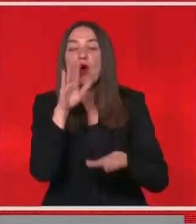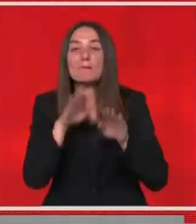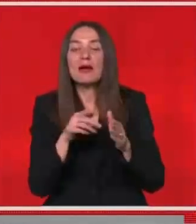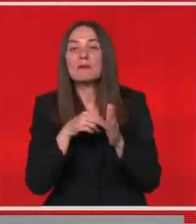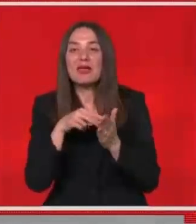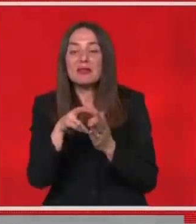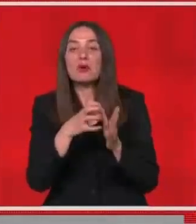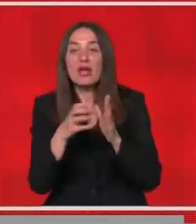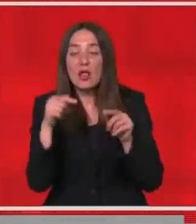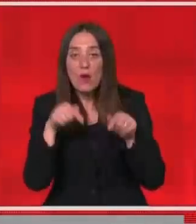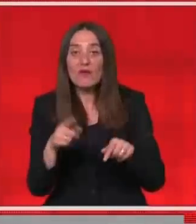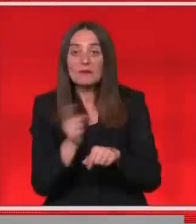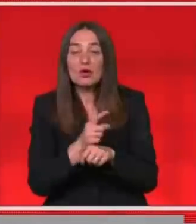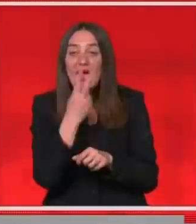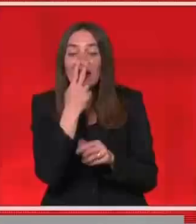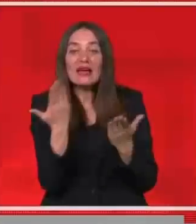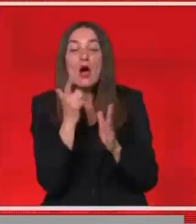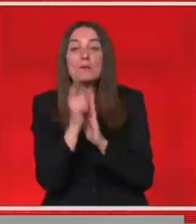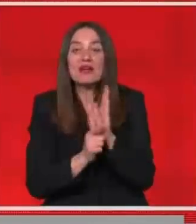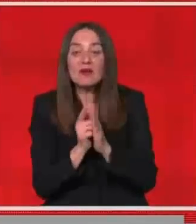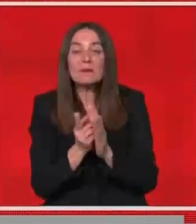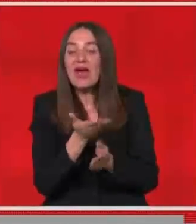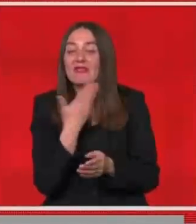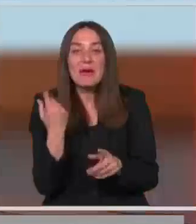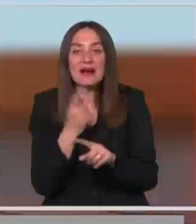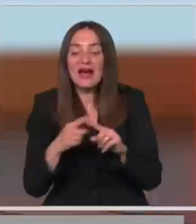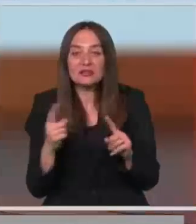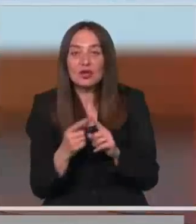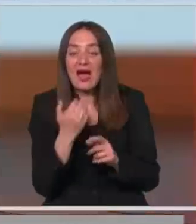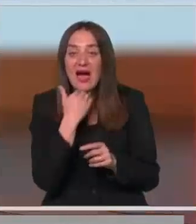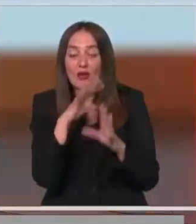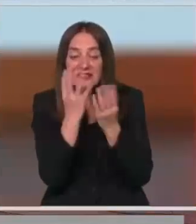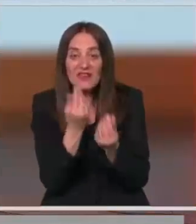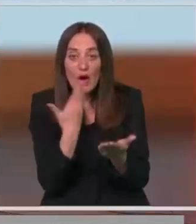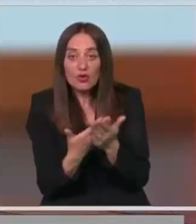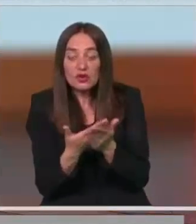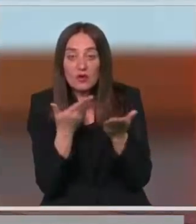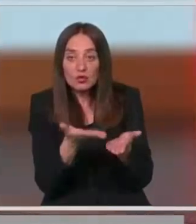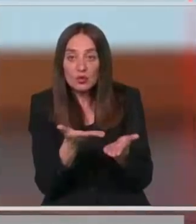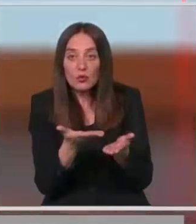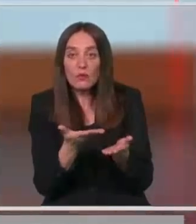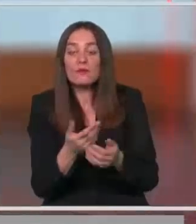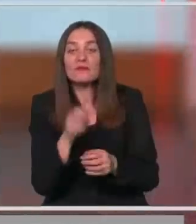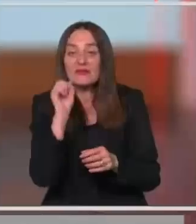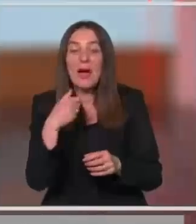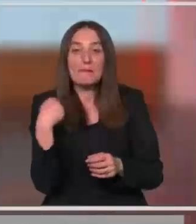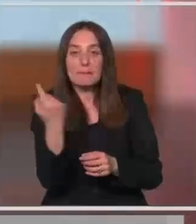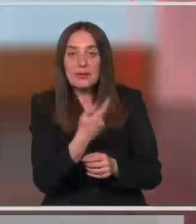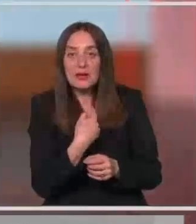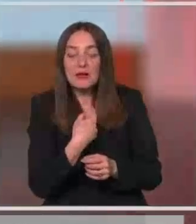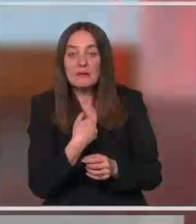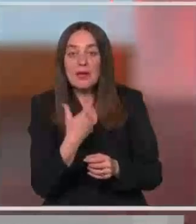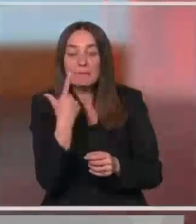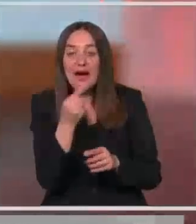dalje. Ali u ovom trenutku gledamo je kao privremenu. Nema razloga, ako su sve osnove tu, ako je fundament tu, da mi